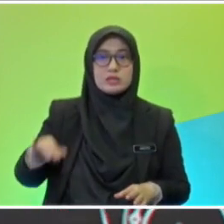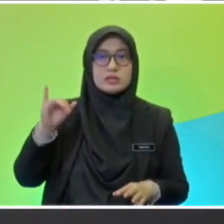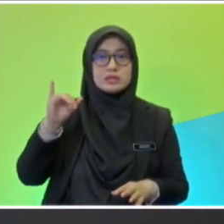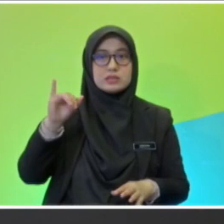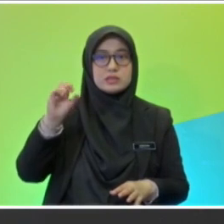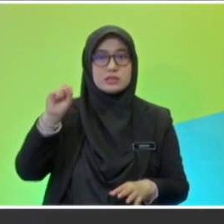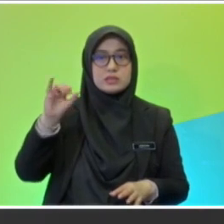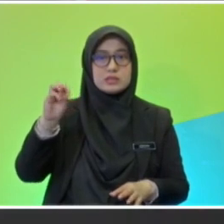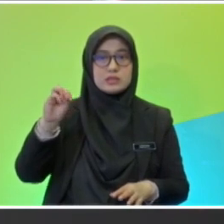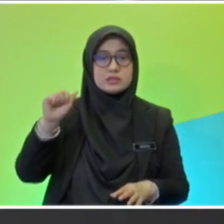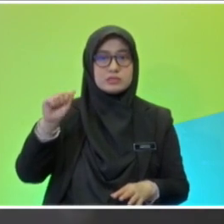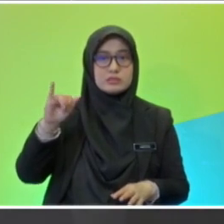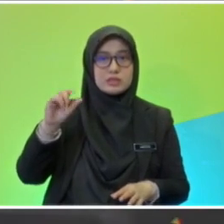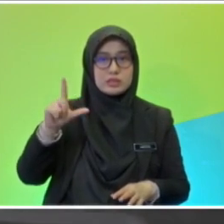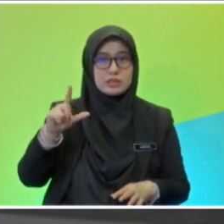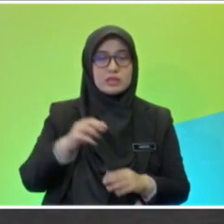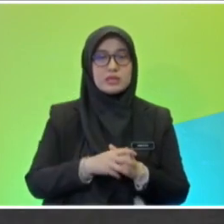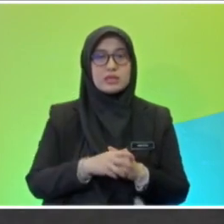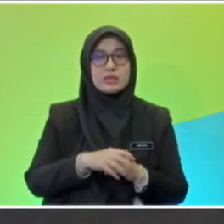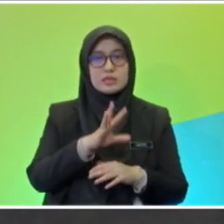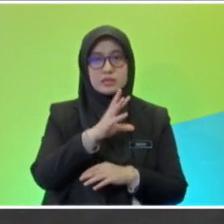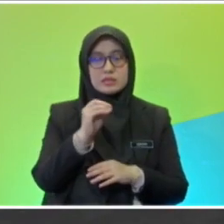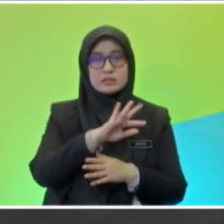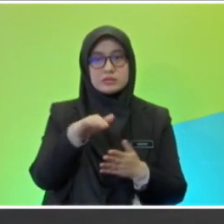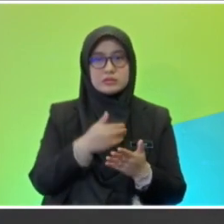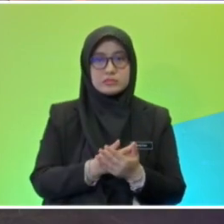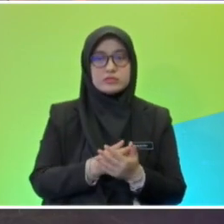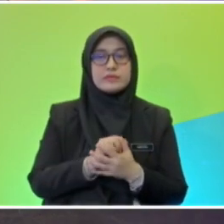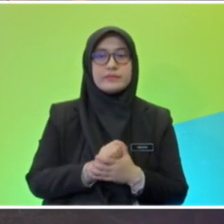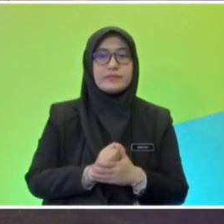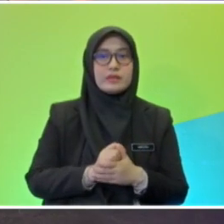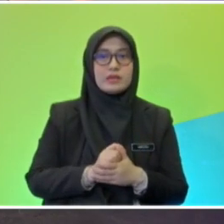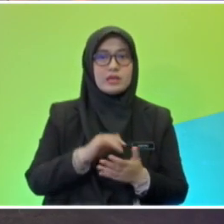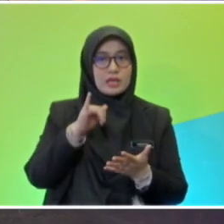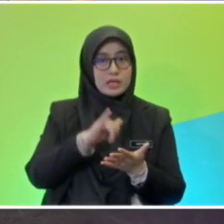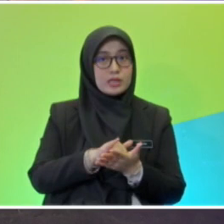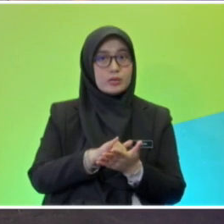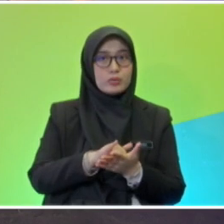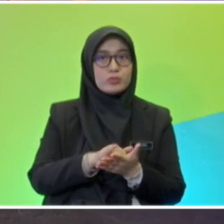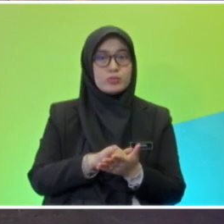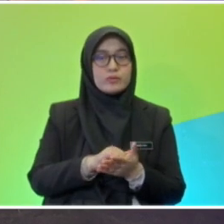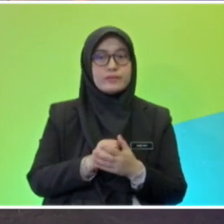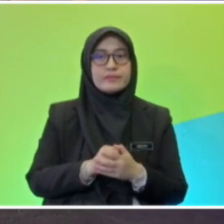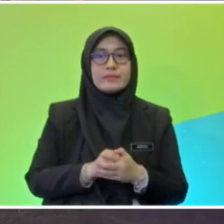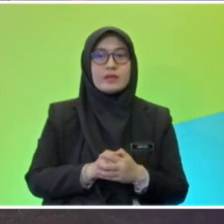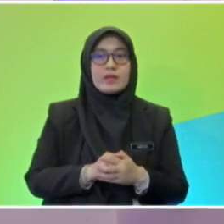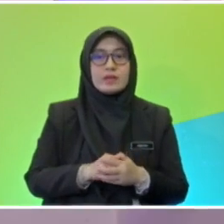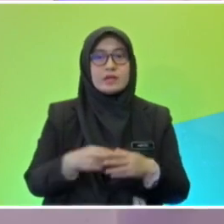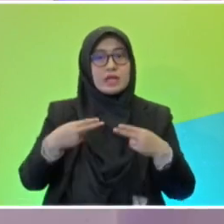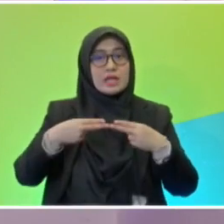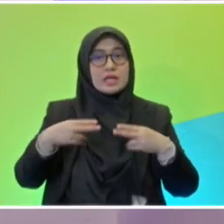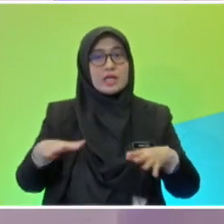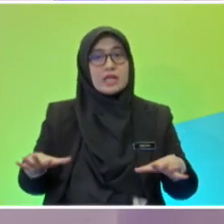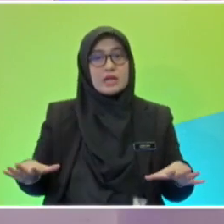Haji Abdurrahman oke itu Dia kehilangan jawatan dan mereka juga